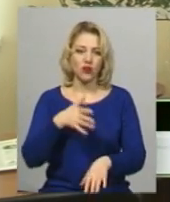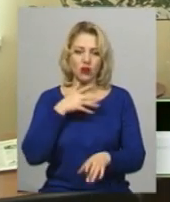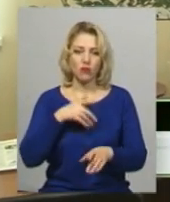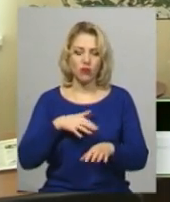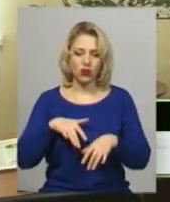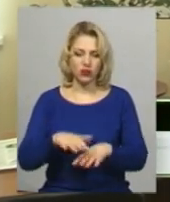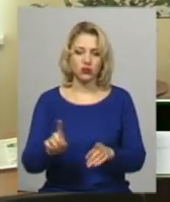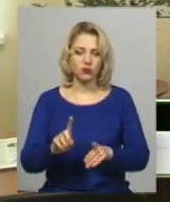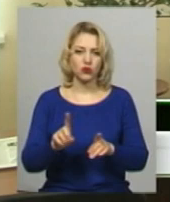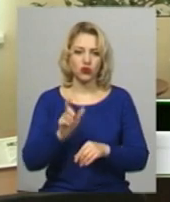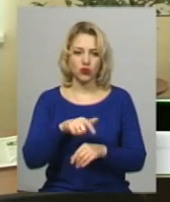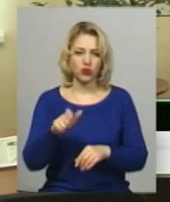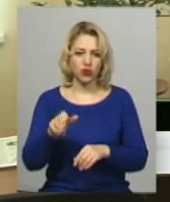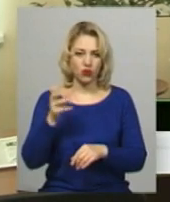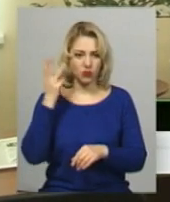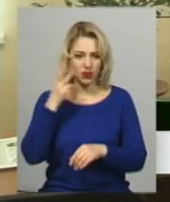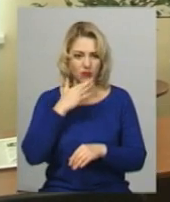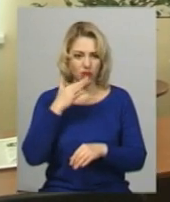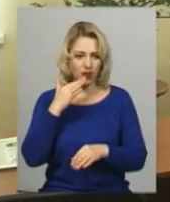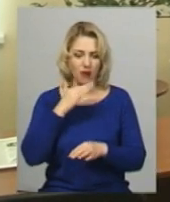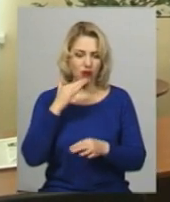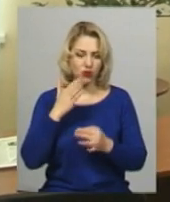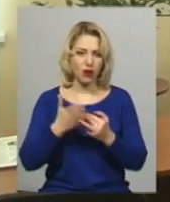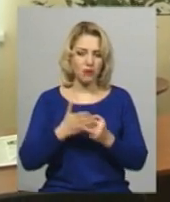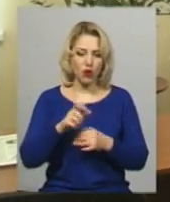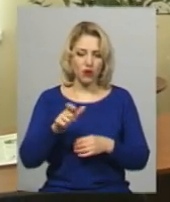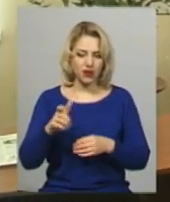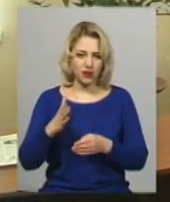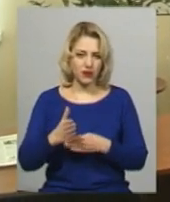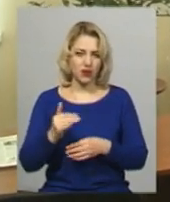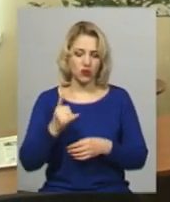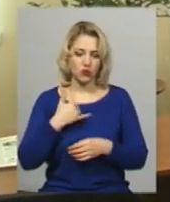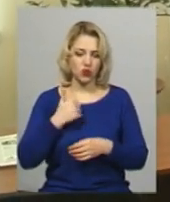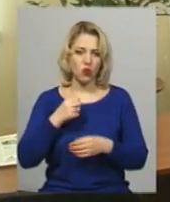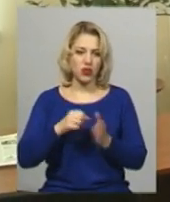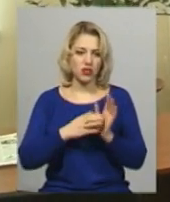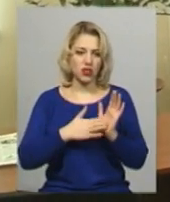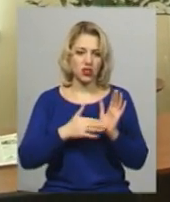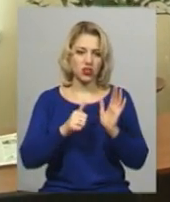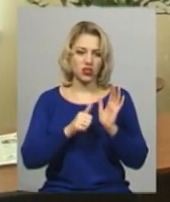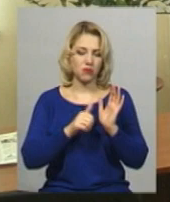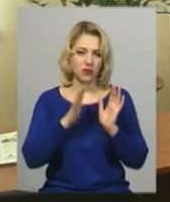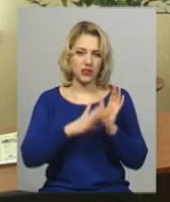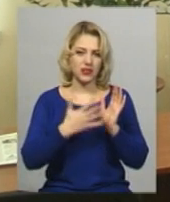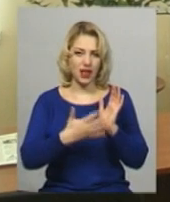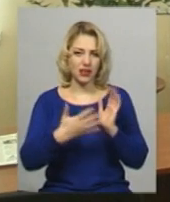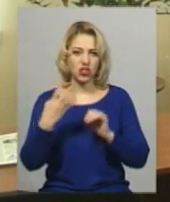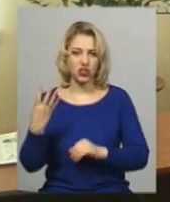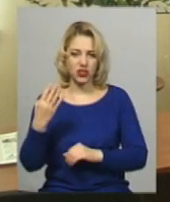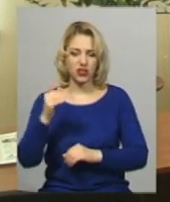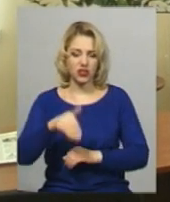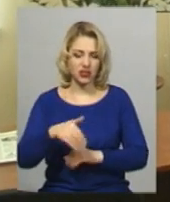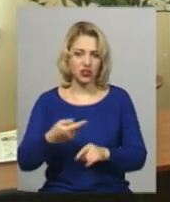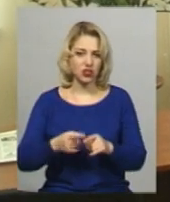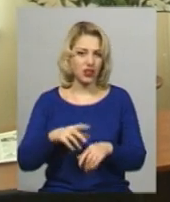мешканців міста Хмельницького досить багато пільговиків. На сьогодні в нас на обліку 54 тисячі. Це не всі